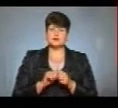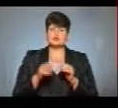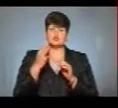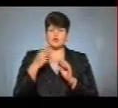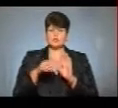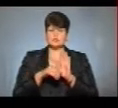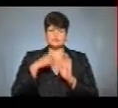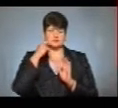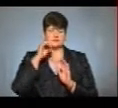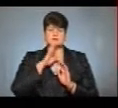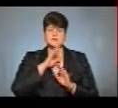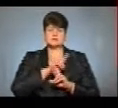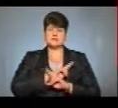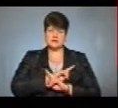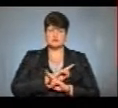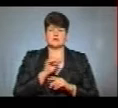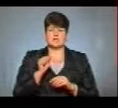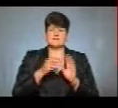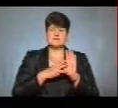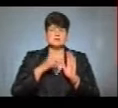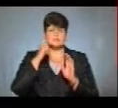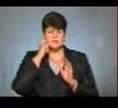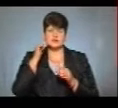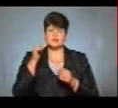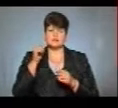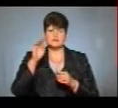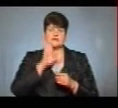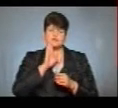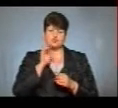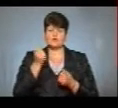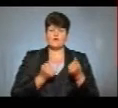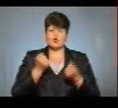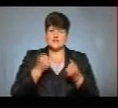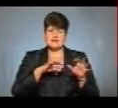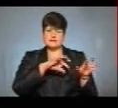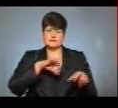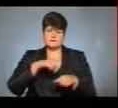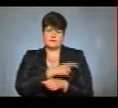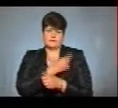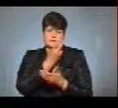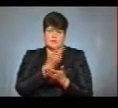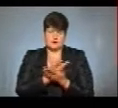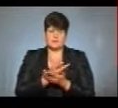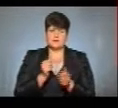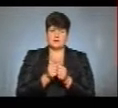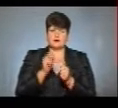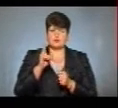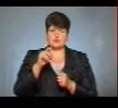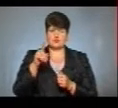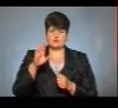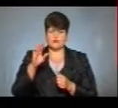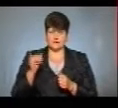46-річна жінка загинула, водія і 8-річну дівчинку госпіталізували. На трасі поблизу Козови зіткнулися легківка і рейсовий